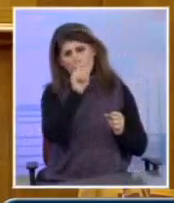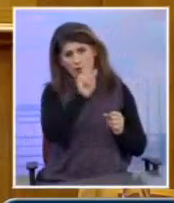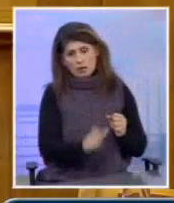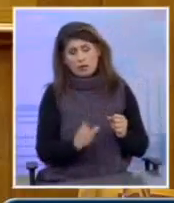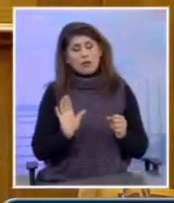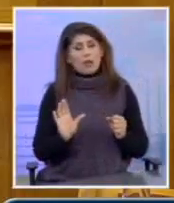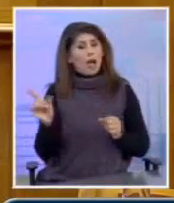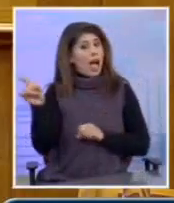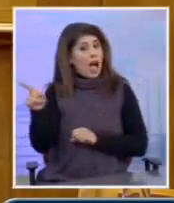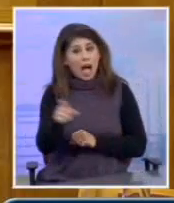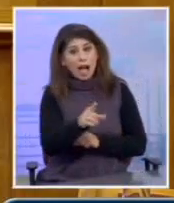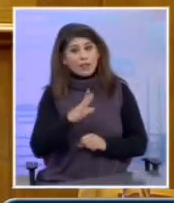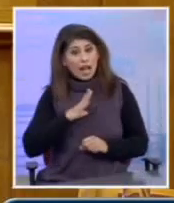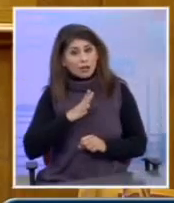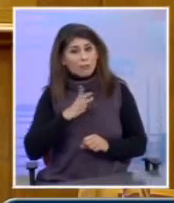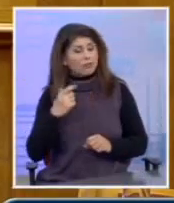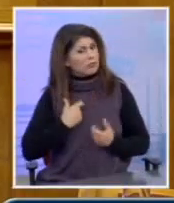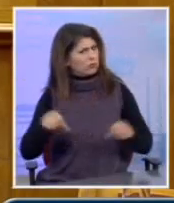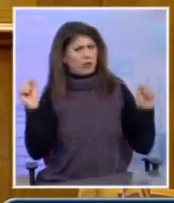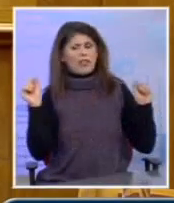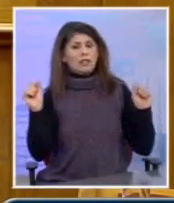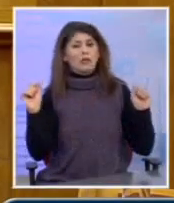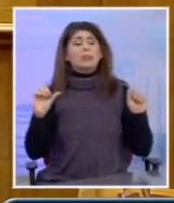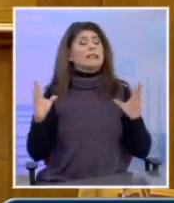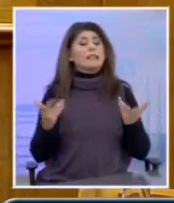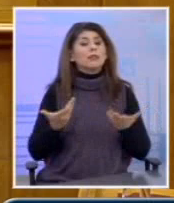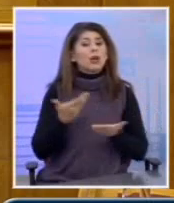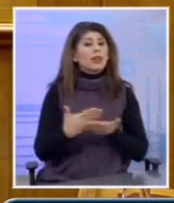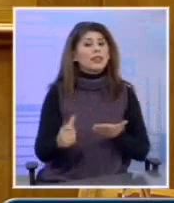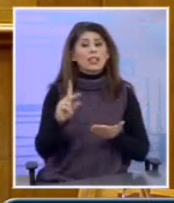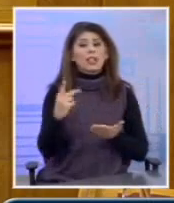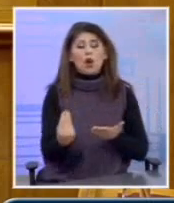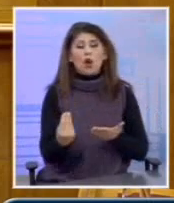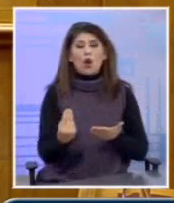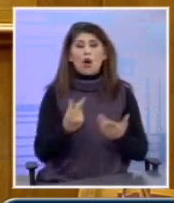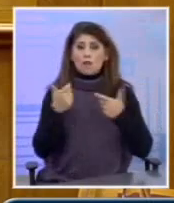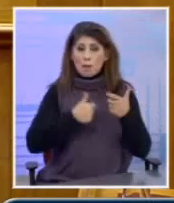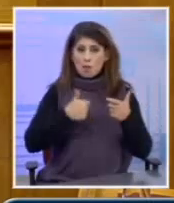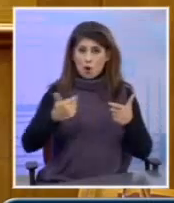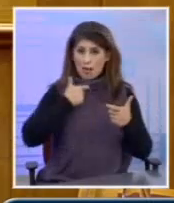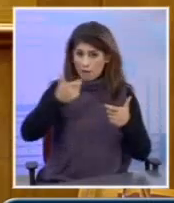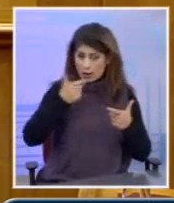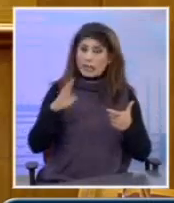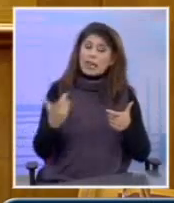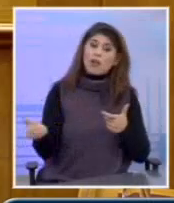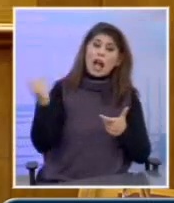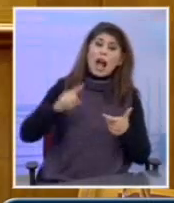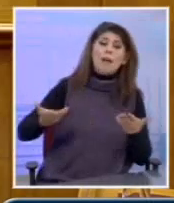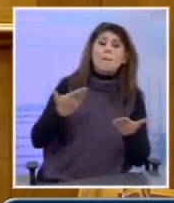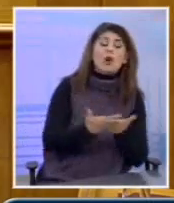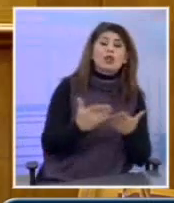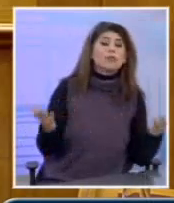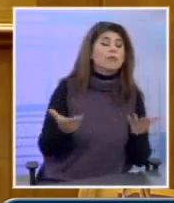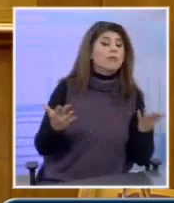ποια είναι η εναλλακτική πρόταση για την ΚΟ. Φωνάζουν για να φωνάζουν ή έχουν κάποια εναλλακτική πρόταση?